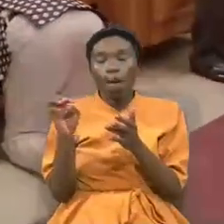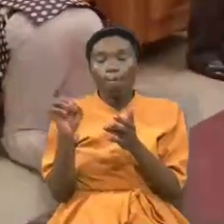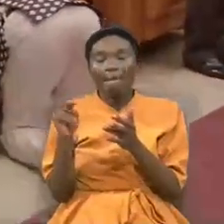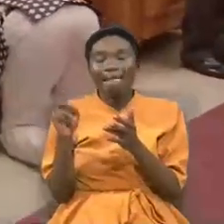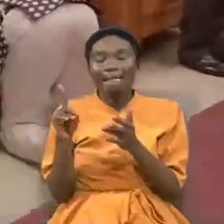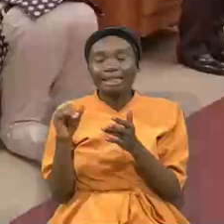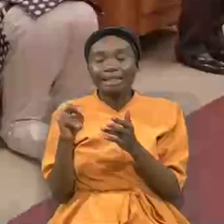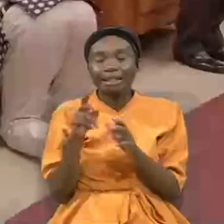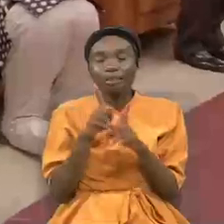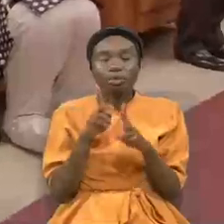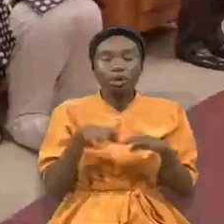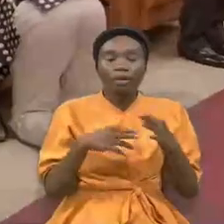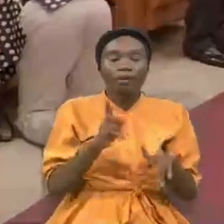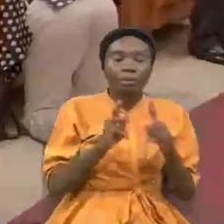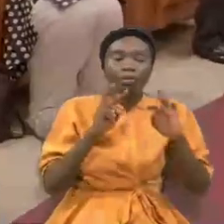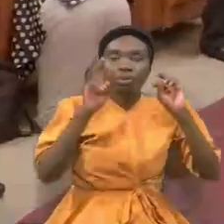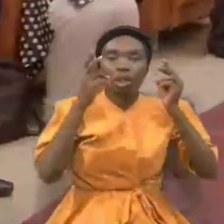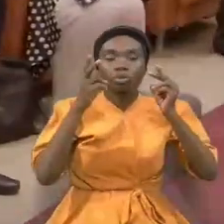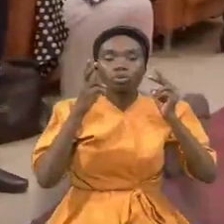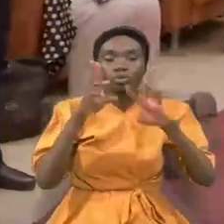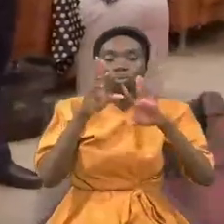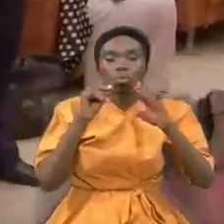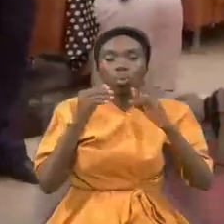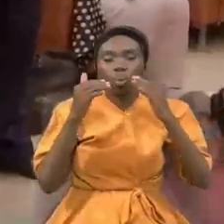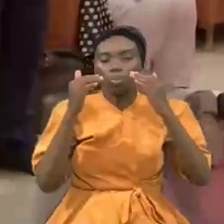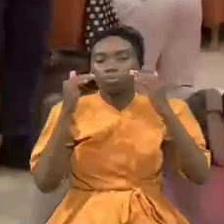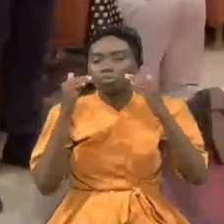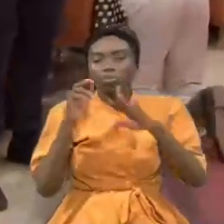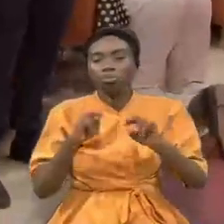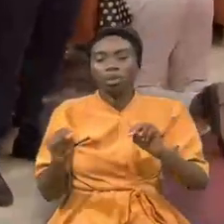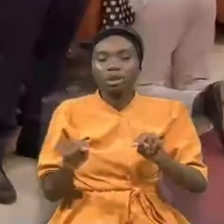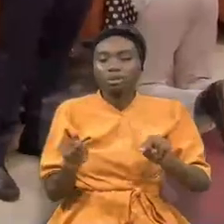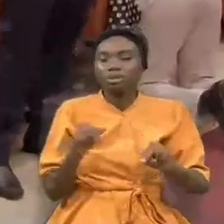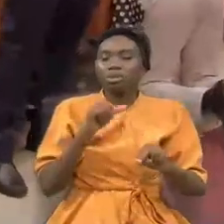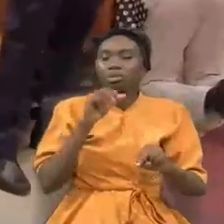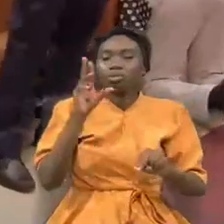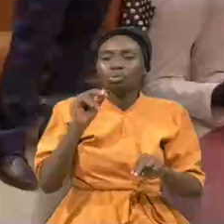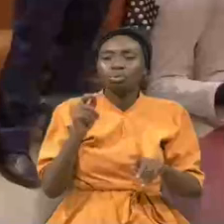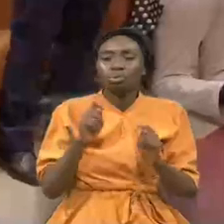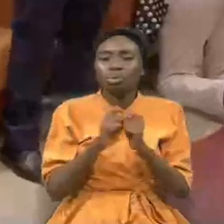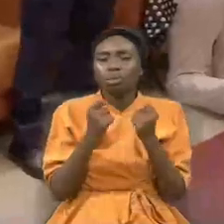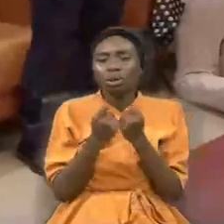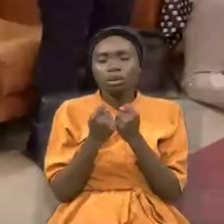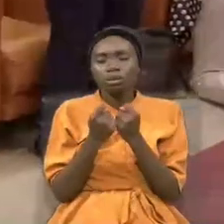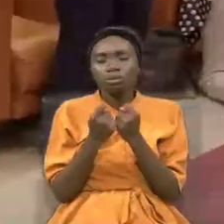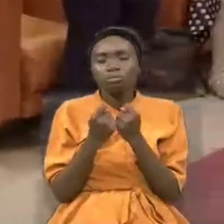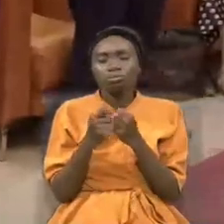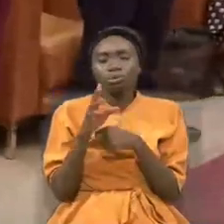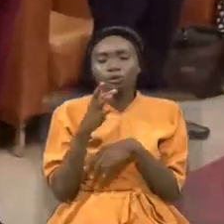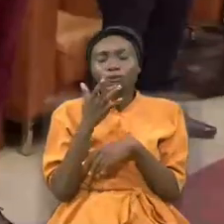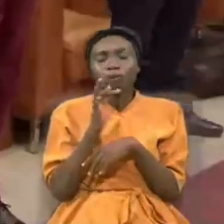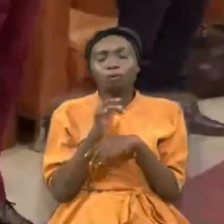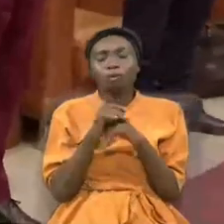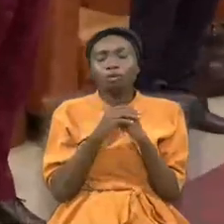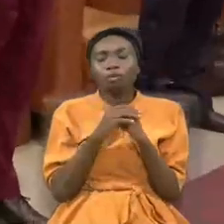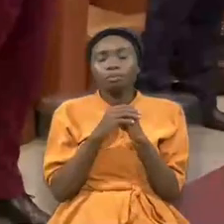en donnant les titres aux gens, pas de partialité, pas de tribalisme, pas de